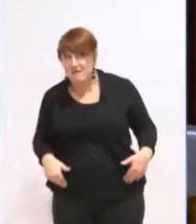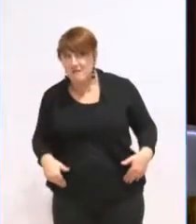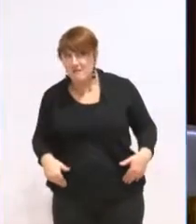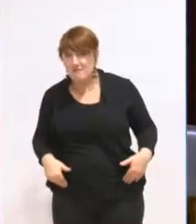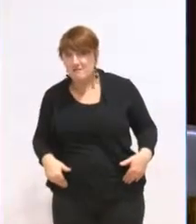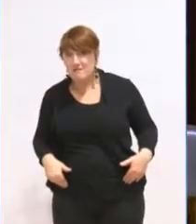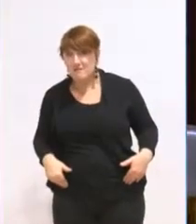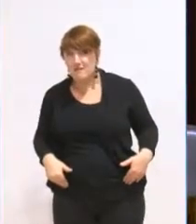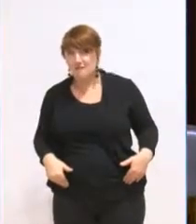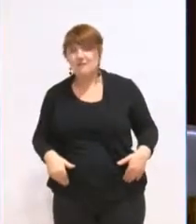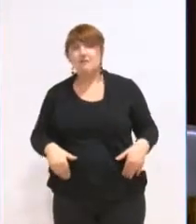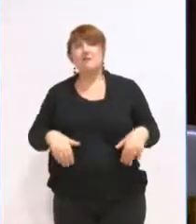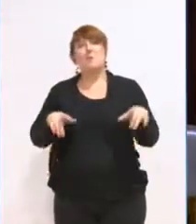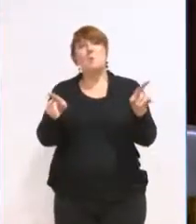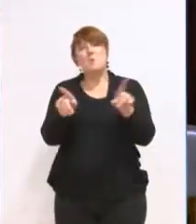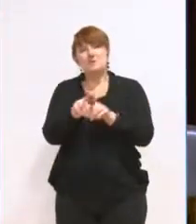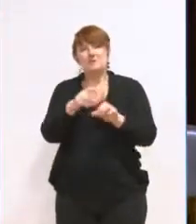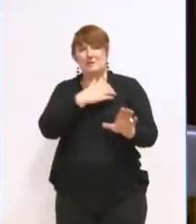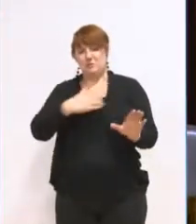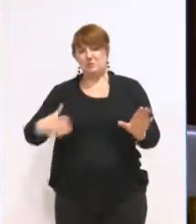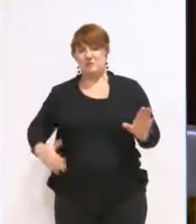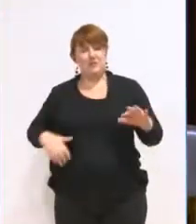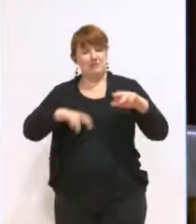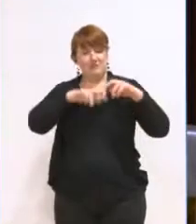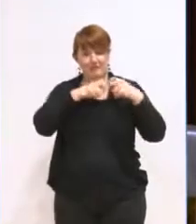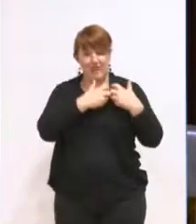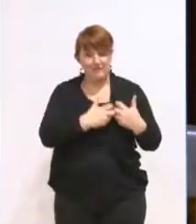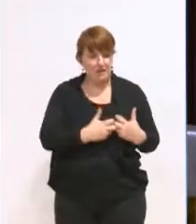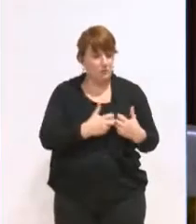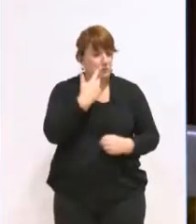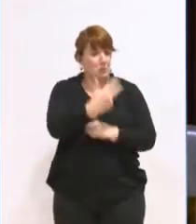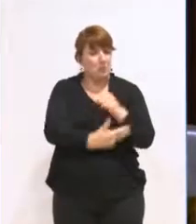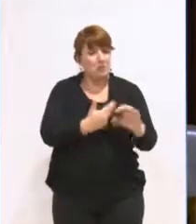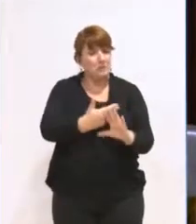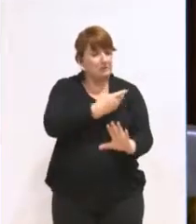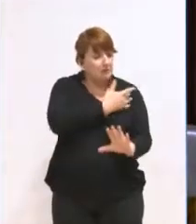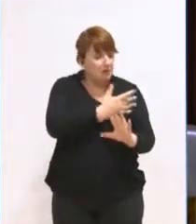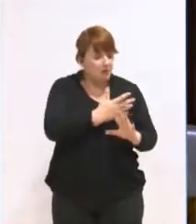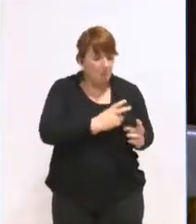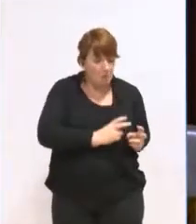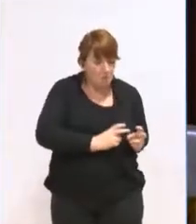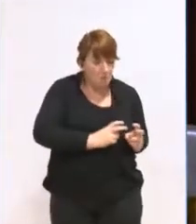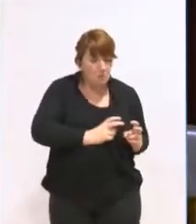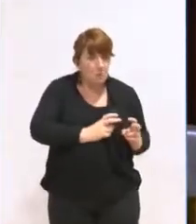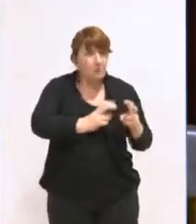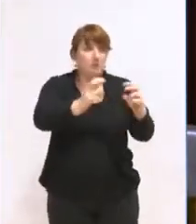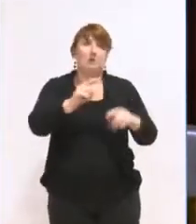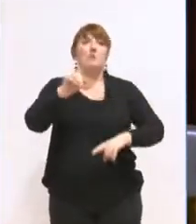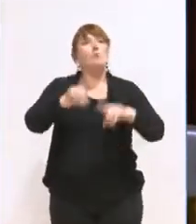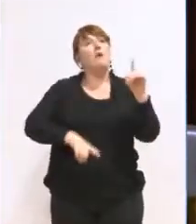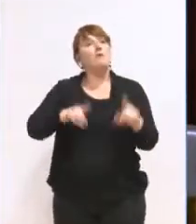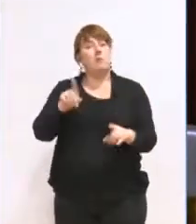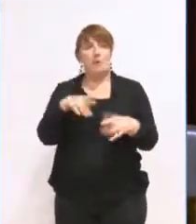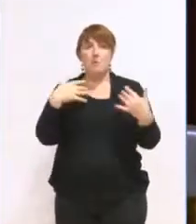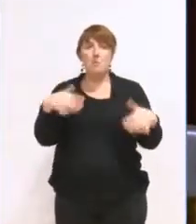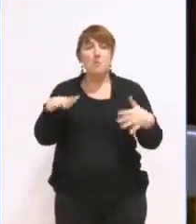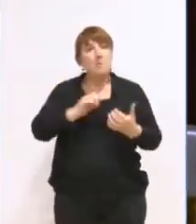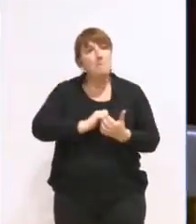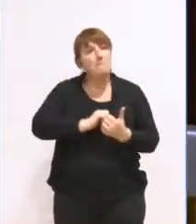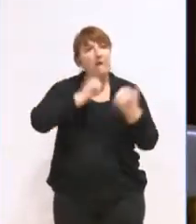augmentation des tarifications municipales depuis maintenant 3 ans, et parfois dans des proportions assez